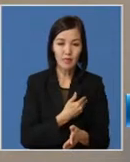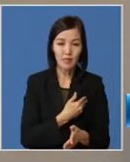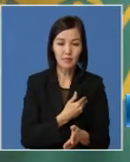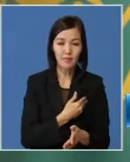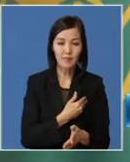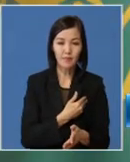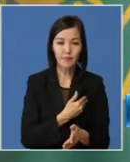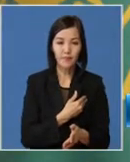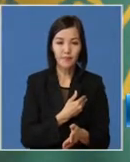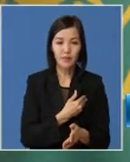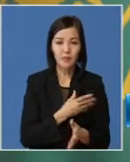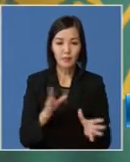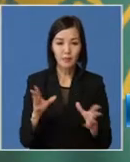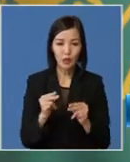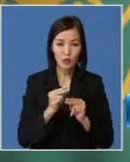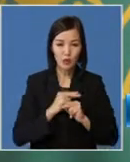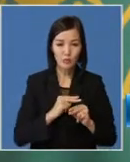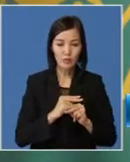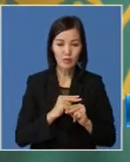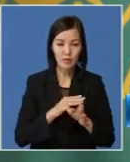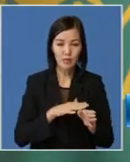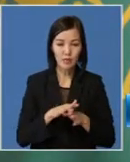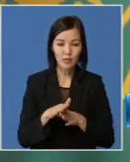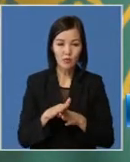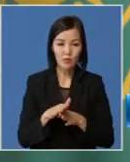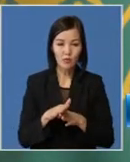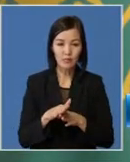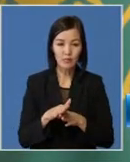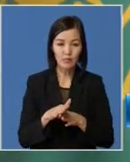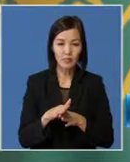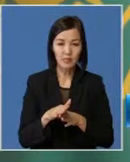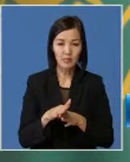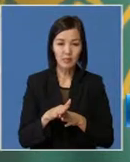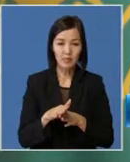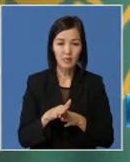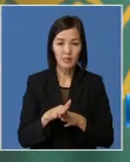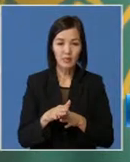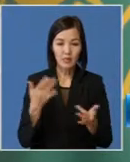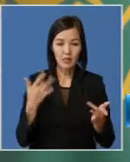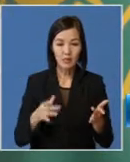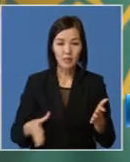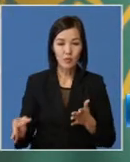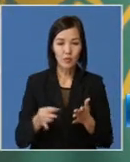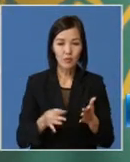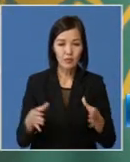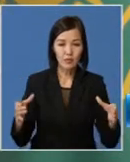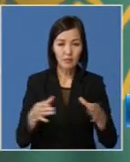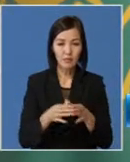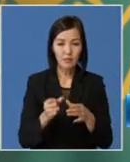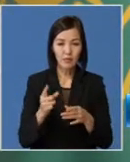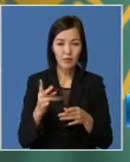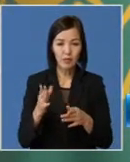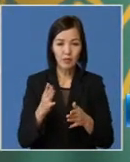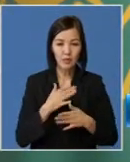спецификасы болғандықтан тығыз қарым-қатынас байланыстамыз, тәжірибе алмасып жатамыз. Жамбыл облысының делегациясы бір емес бірнеше